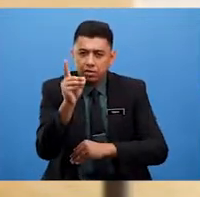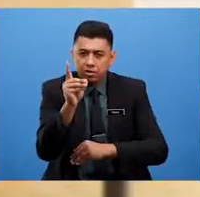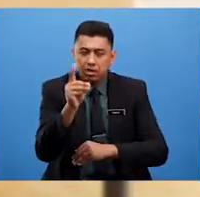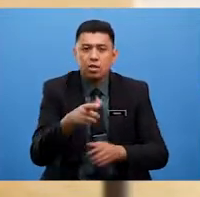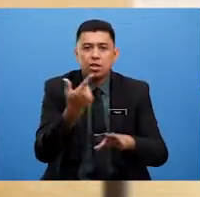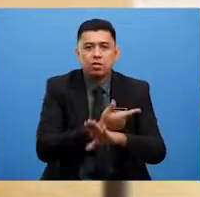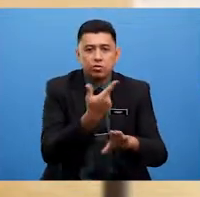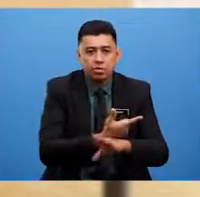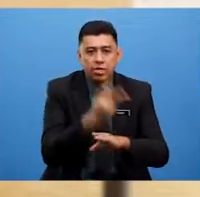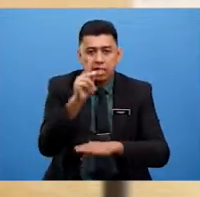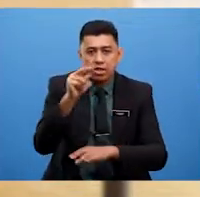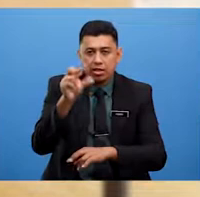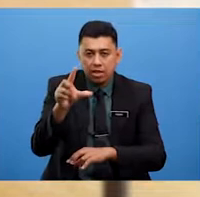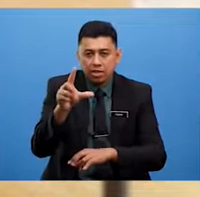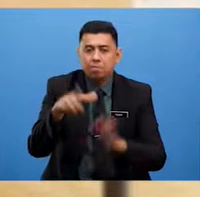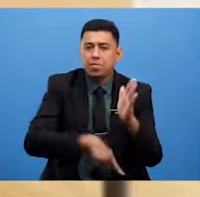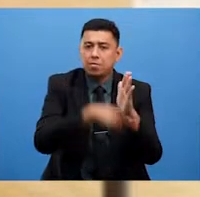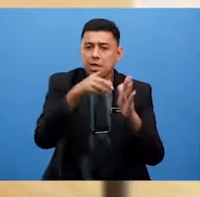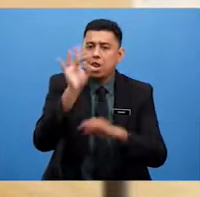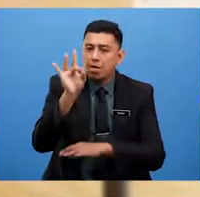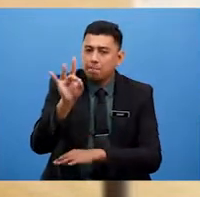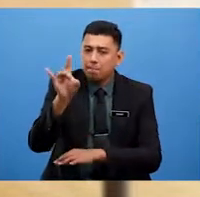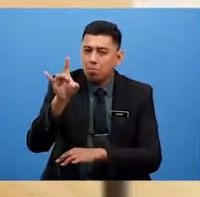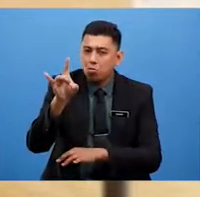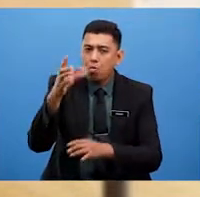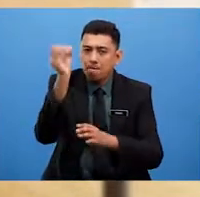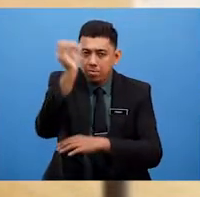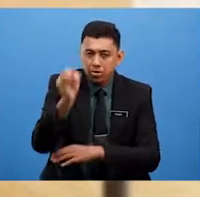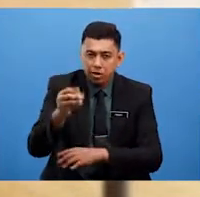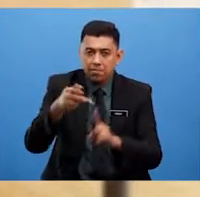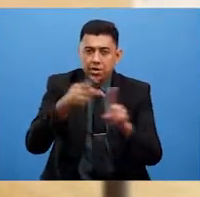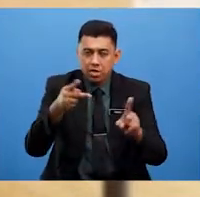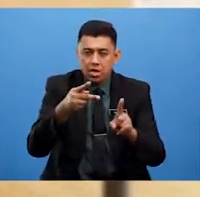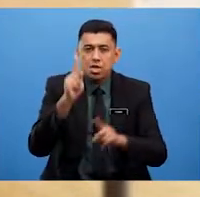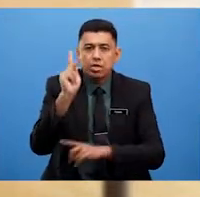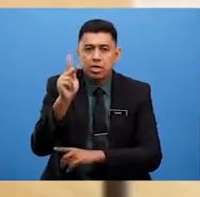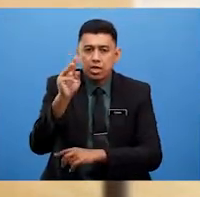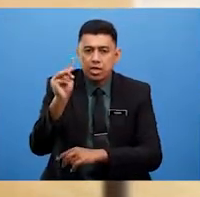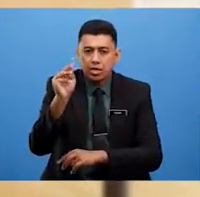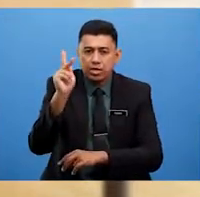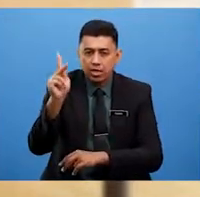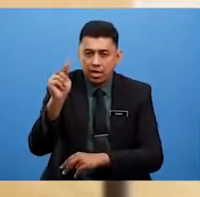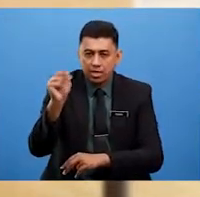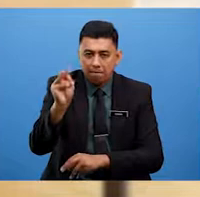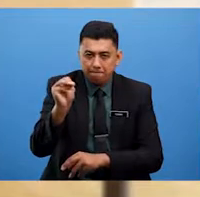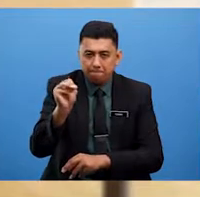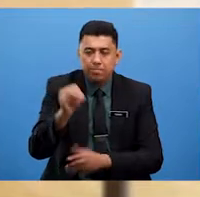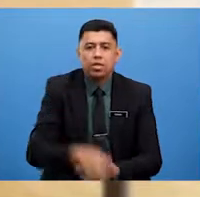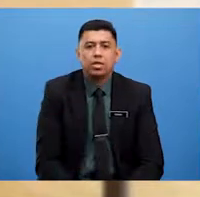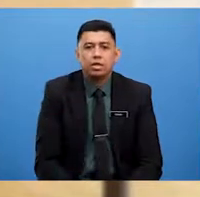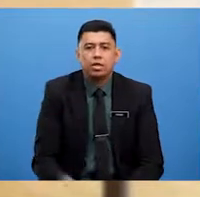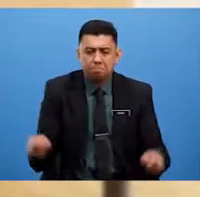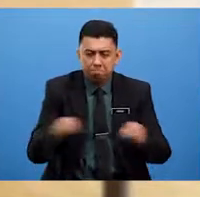melebihi 80% daripada kadar nadi maksimum, KNM, dikategorikan sebagai intensiti tinggi.